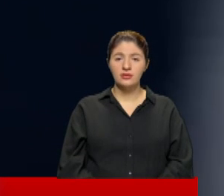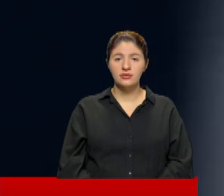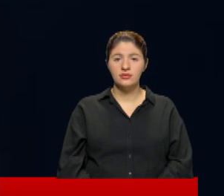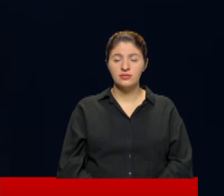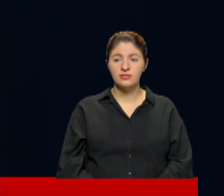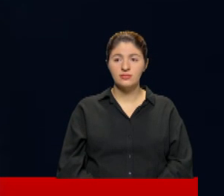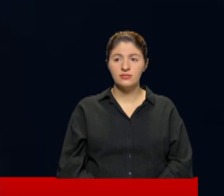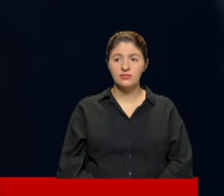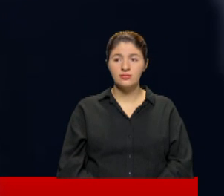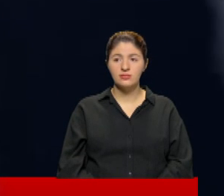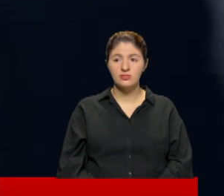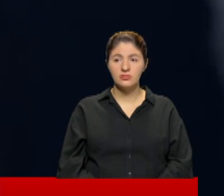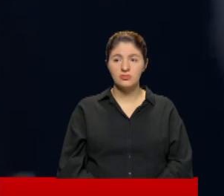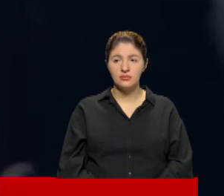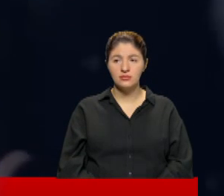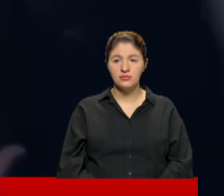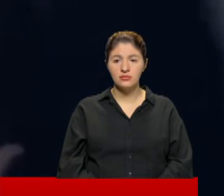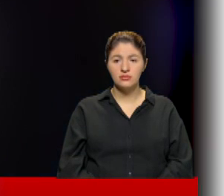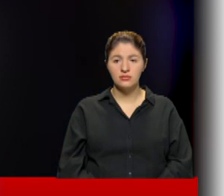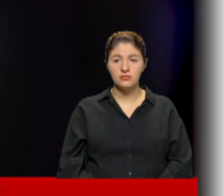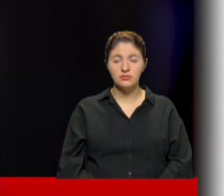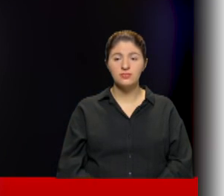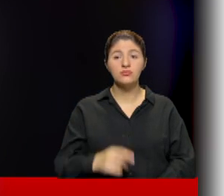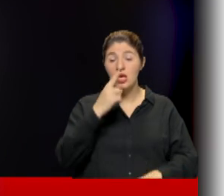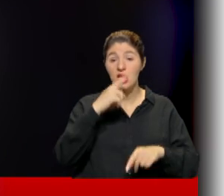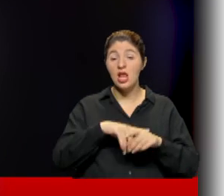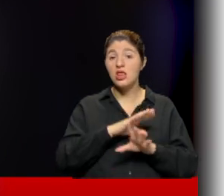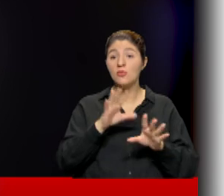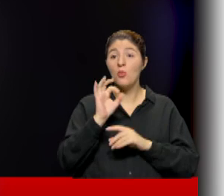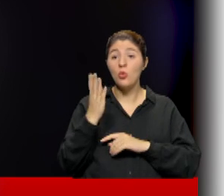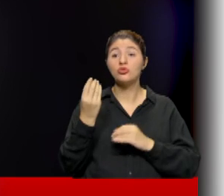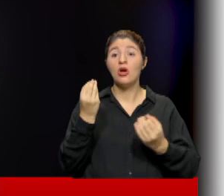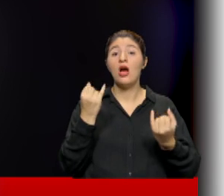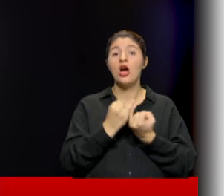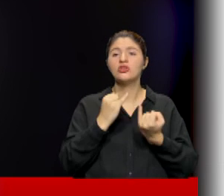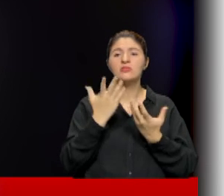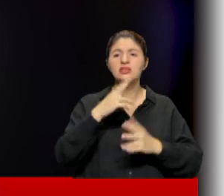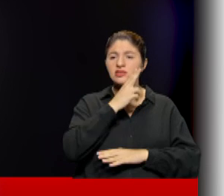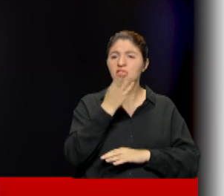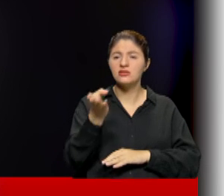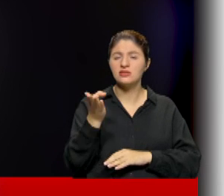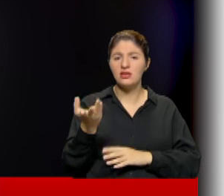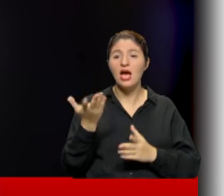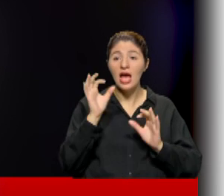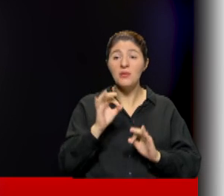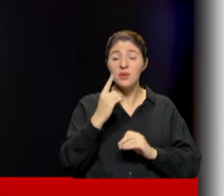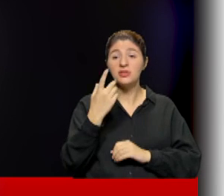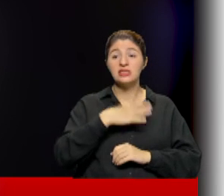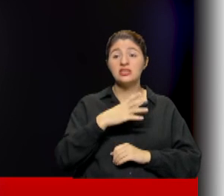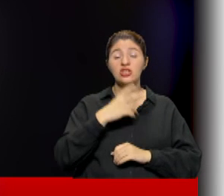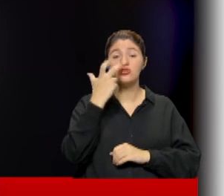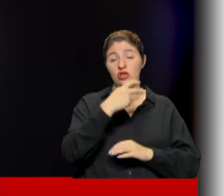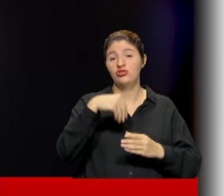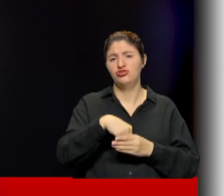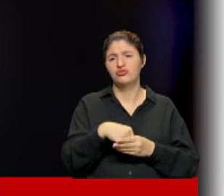çaldılar düşün bize B inanamıyorum Onur güzel kardeşim Nasıl Kıydılar sana hem de bir istek